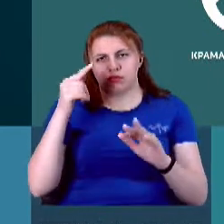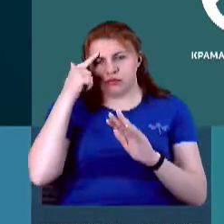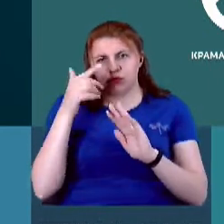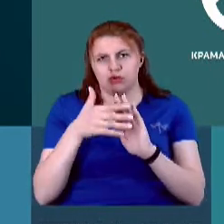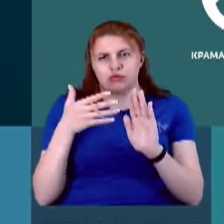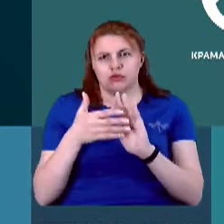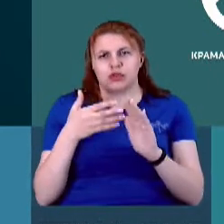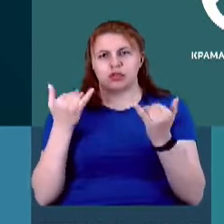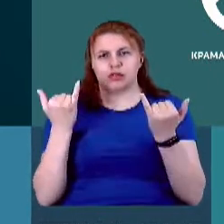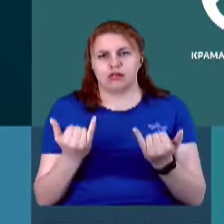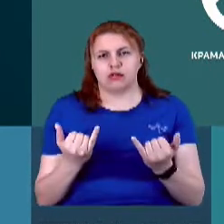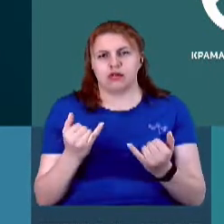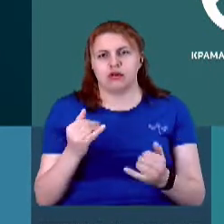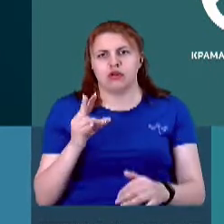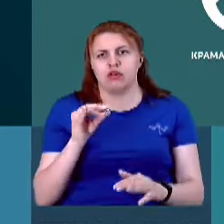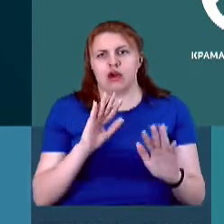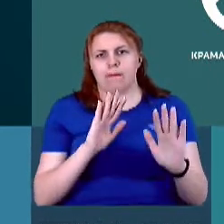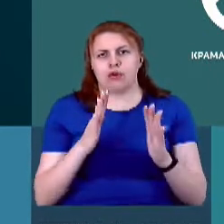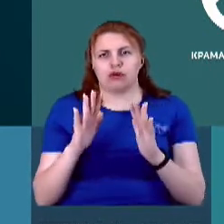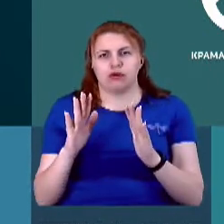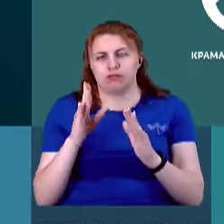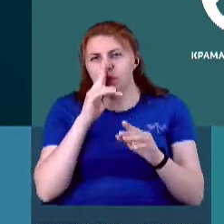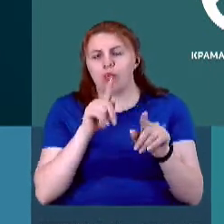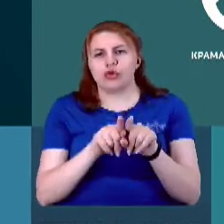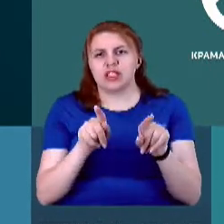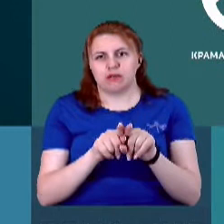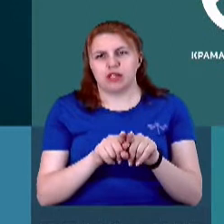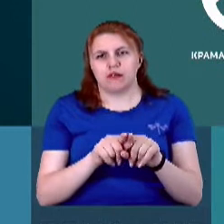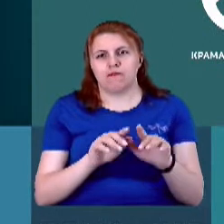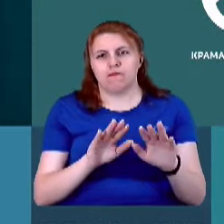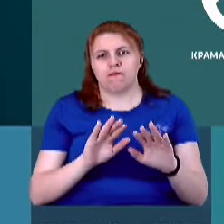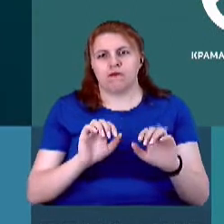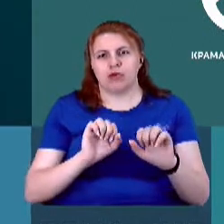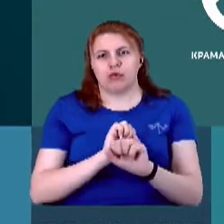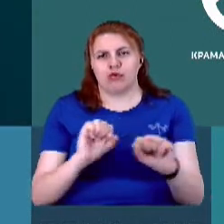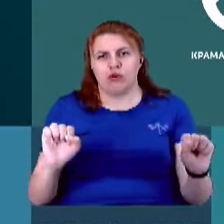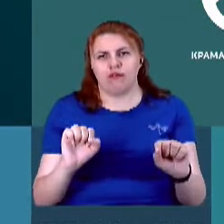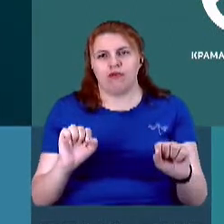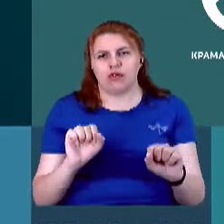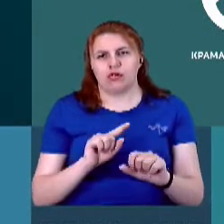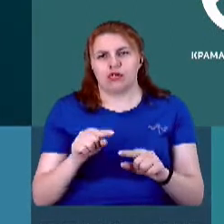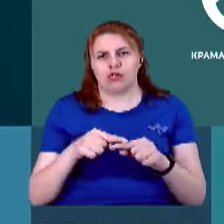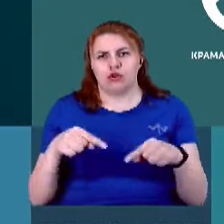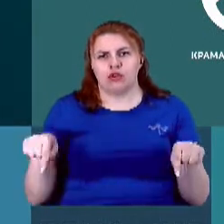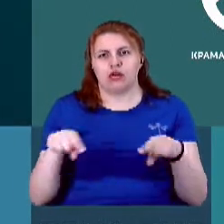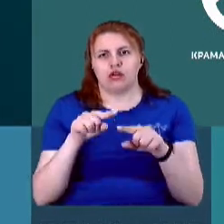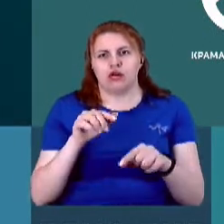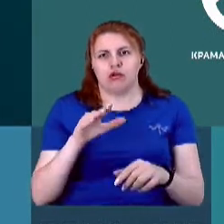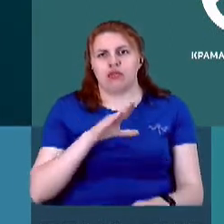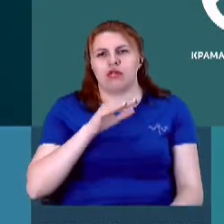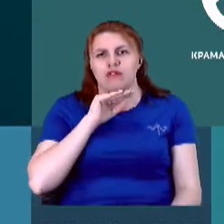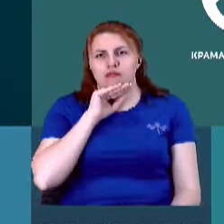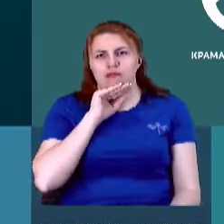на подібних вибухових пристроях. Тобто розтяжка була фахова,